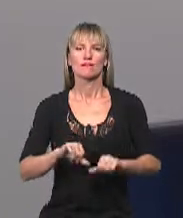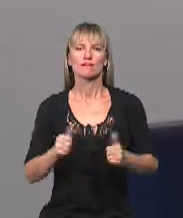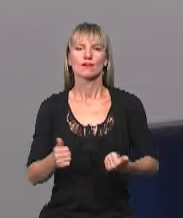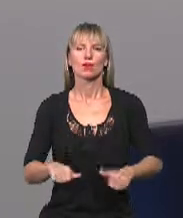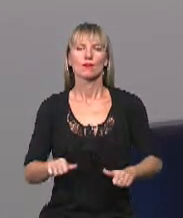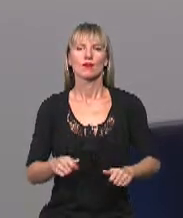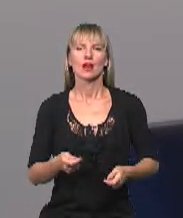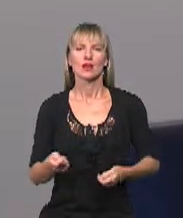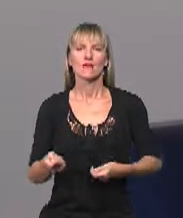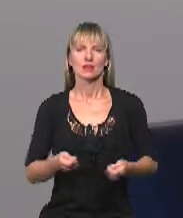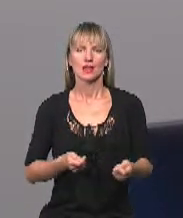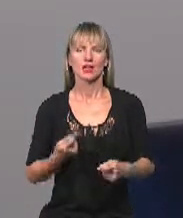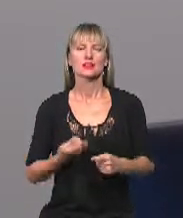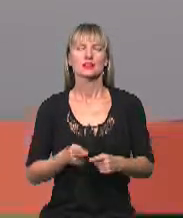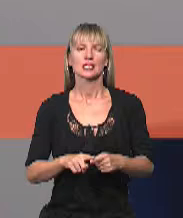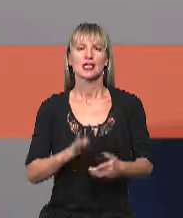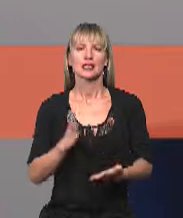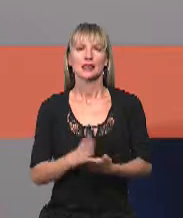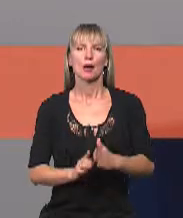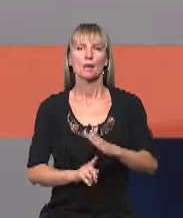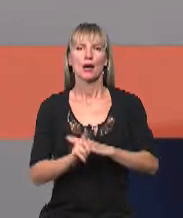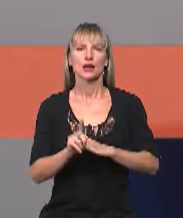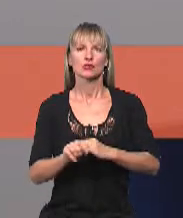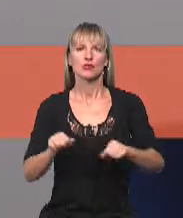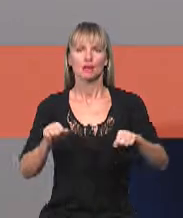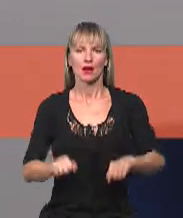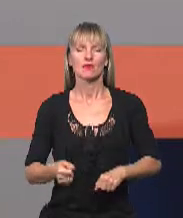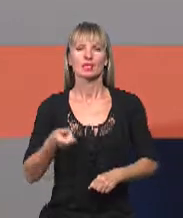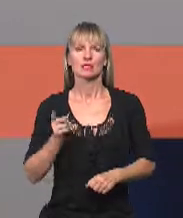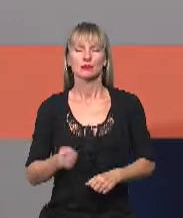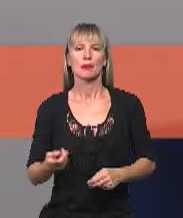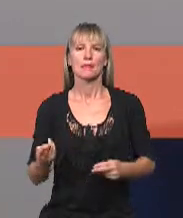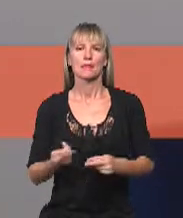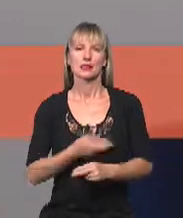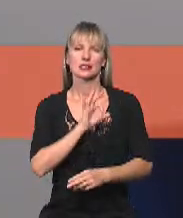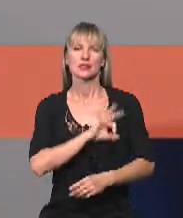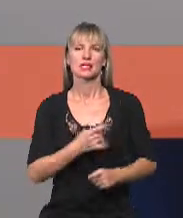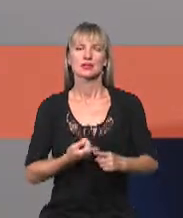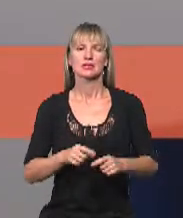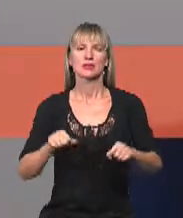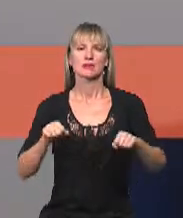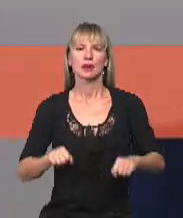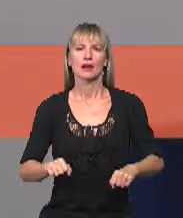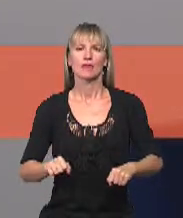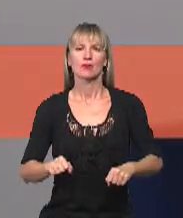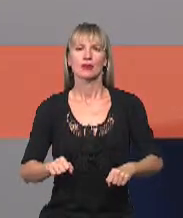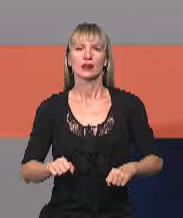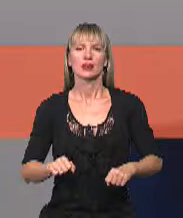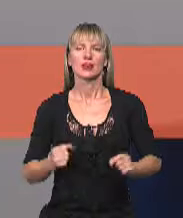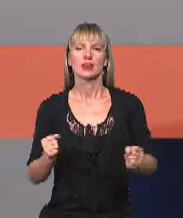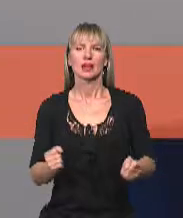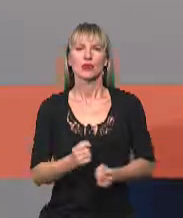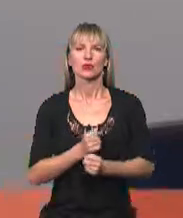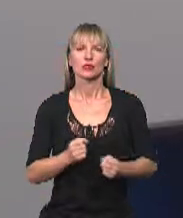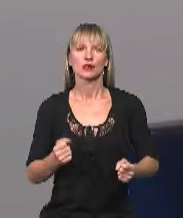формуванні влади – це є базові права насправді. І без реалізації цих прав